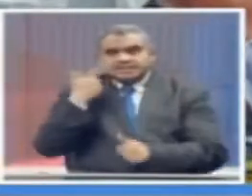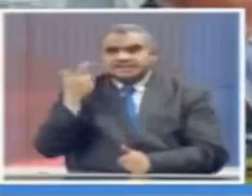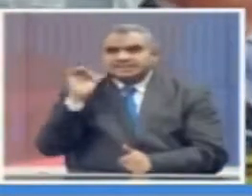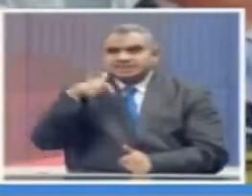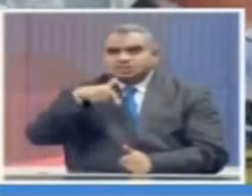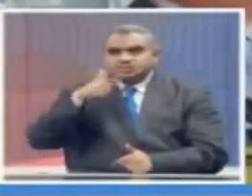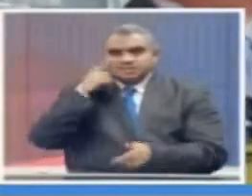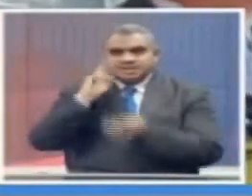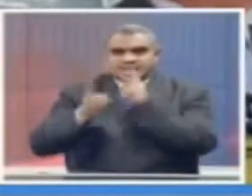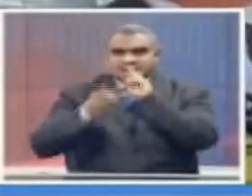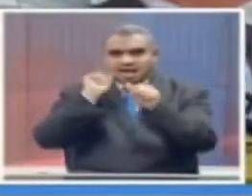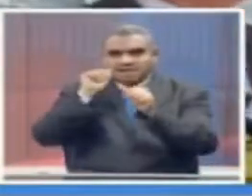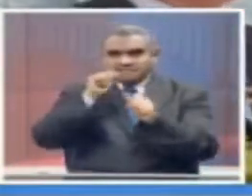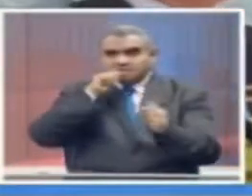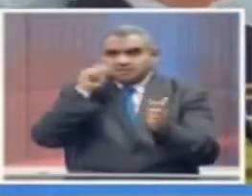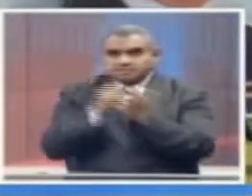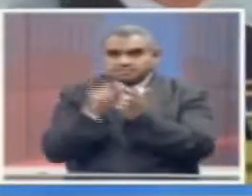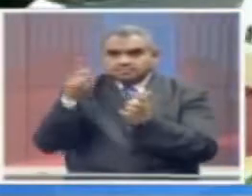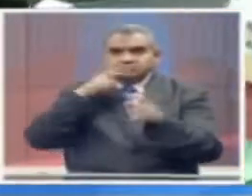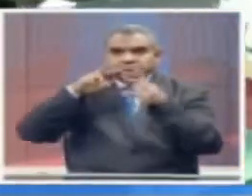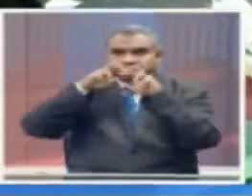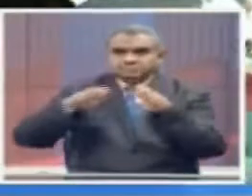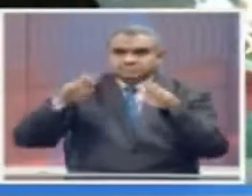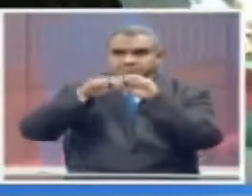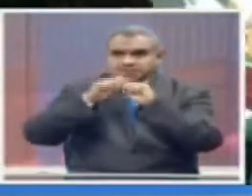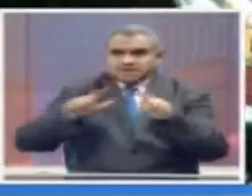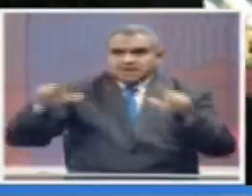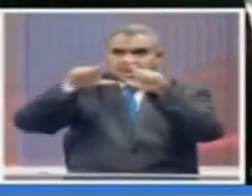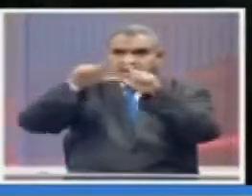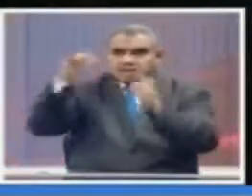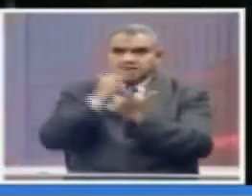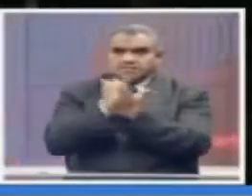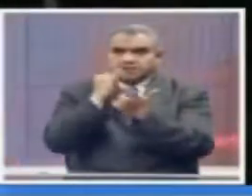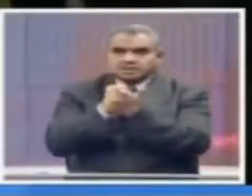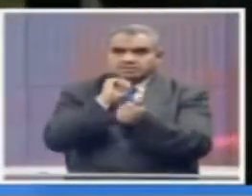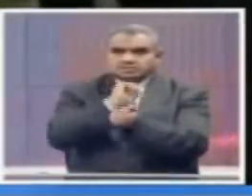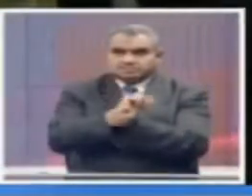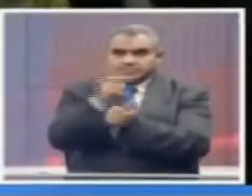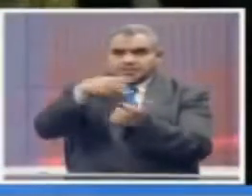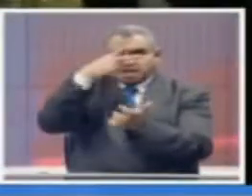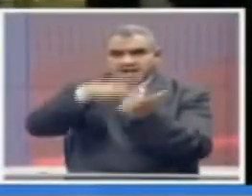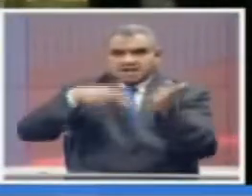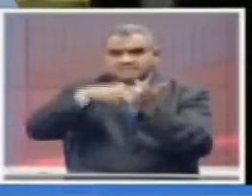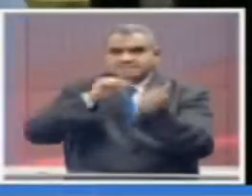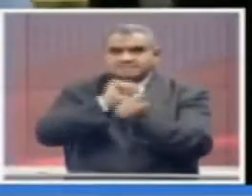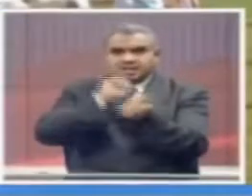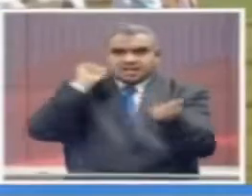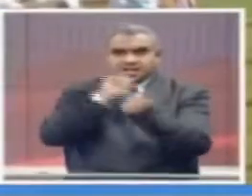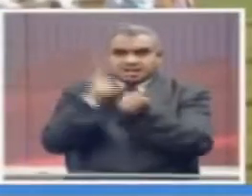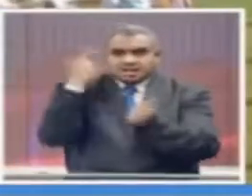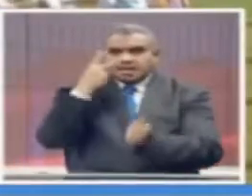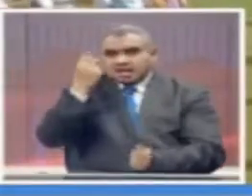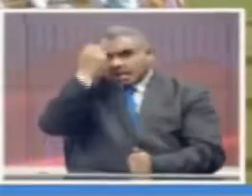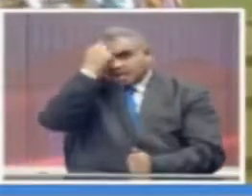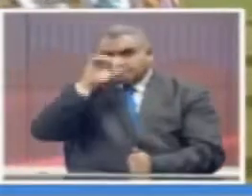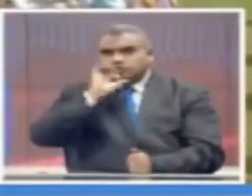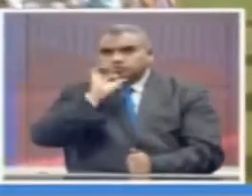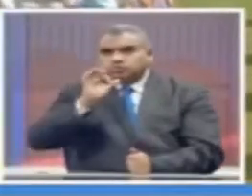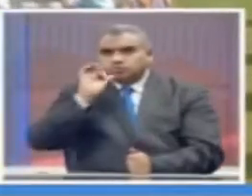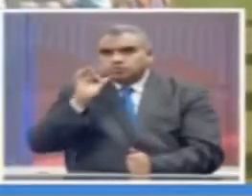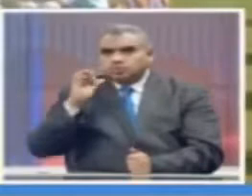الشرطة، حيث انتهت لجان الفحص المشكلة من قطاع السجون إلى الإفراج بالعفو عن 2904 من